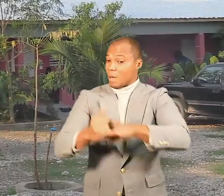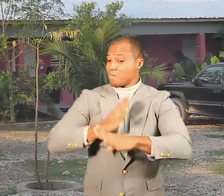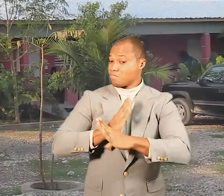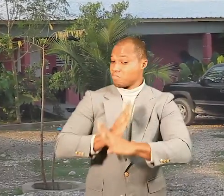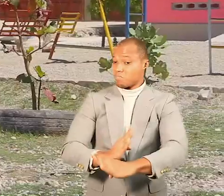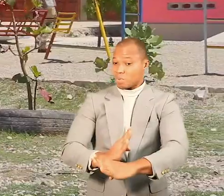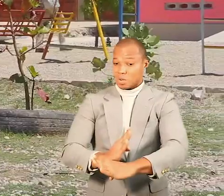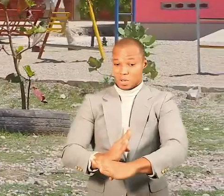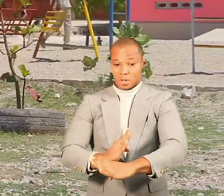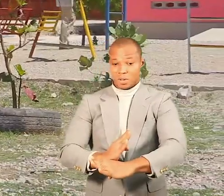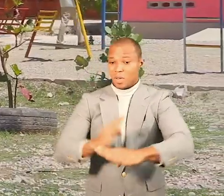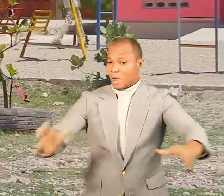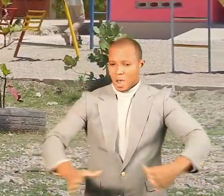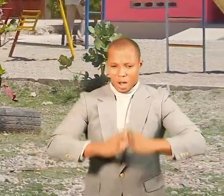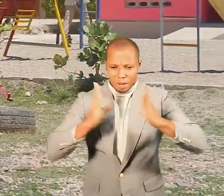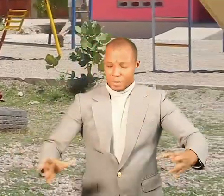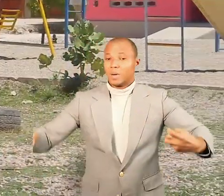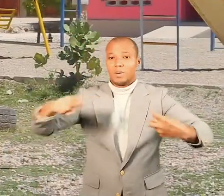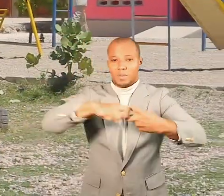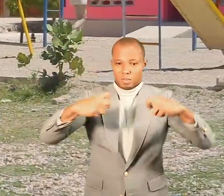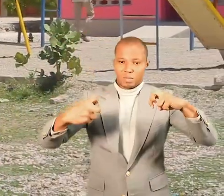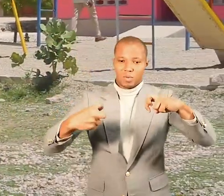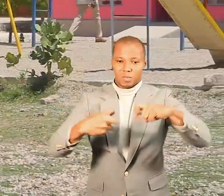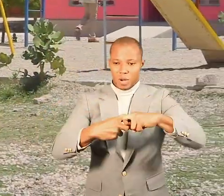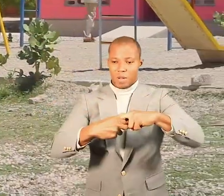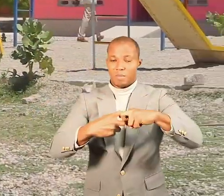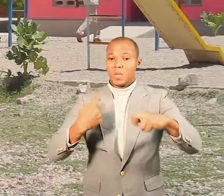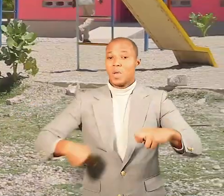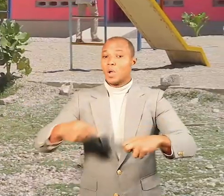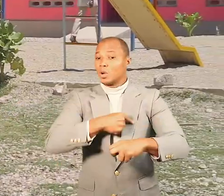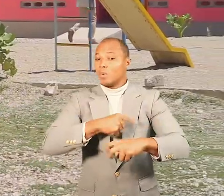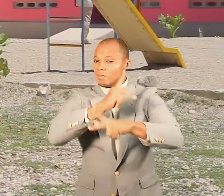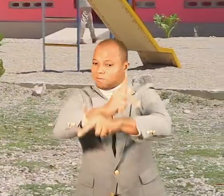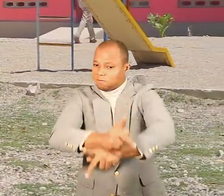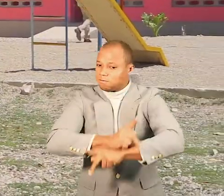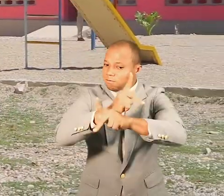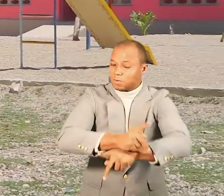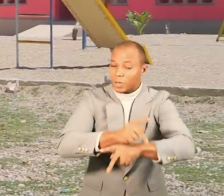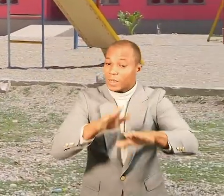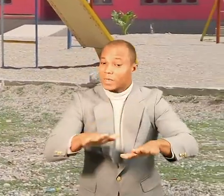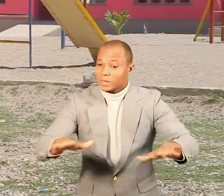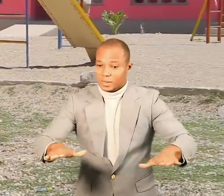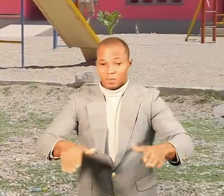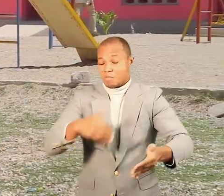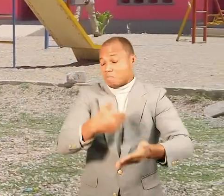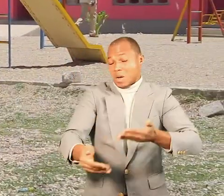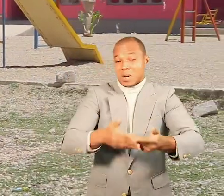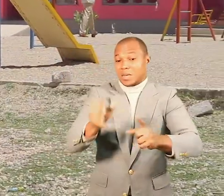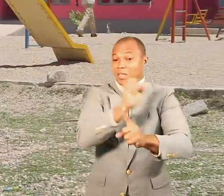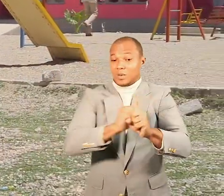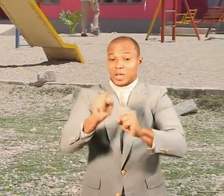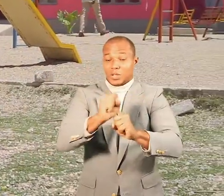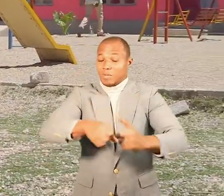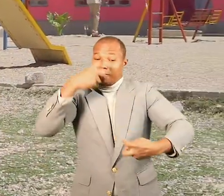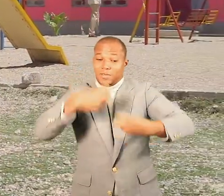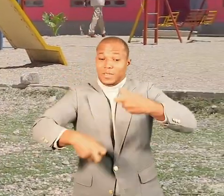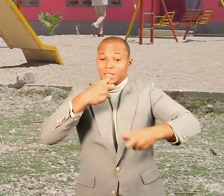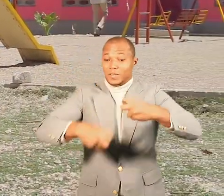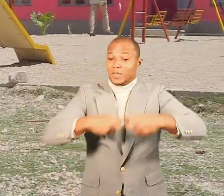frappés nous, c'est avec un pile casquette chinoise pour nous arriver pour prendre soin de tout le monde ça. Malgré cette situation a été